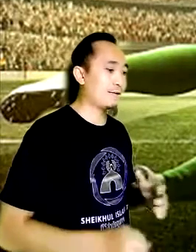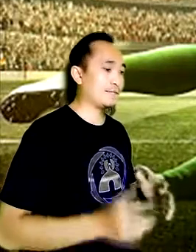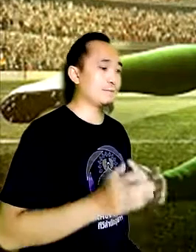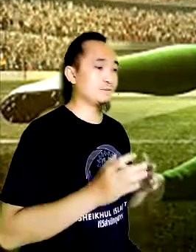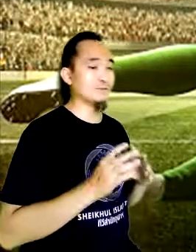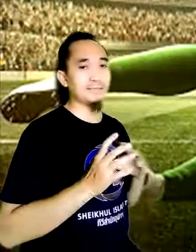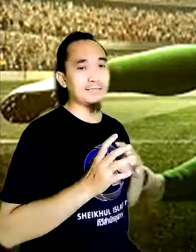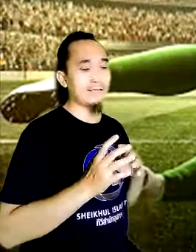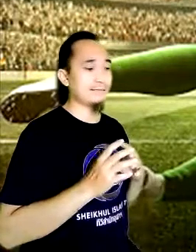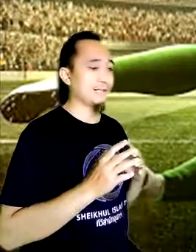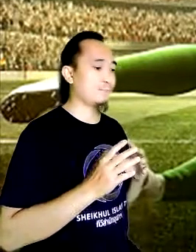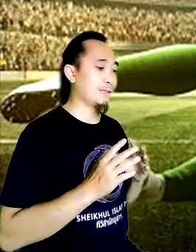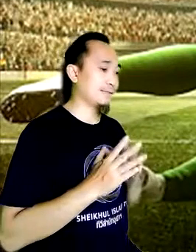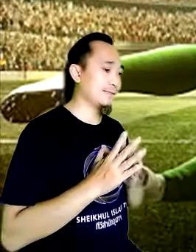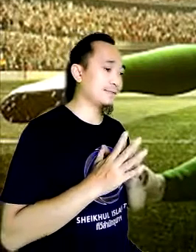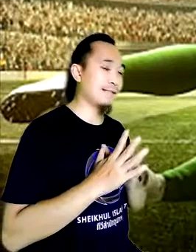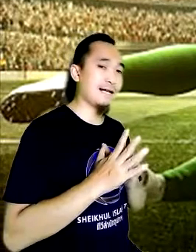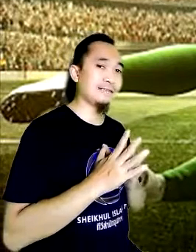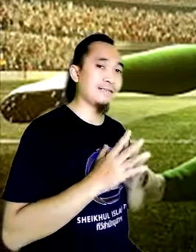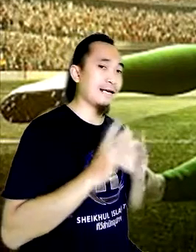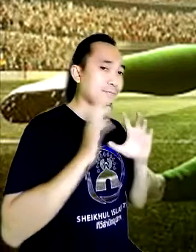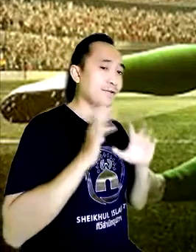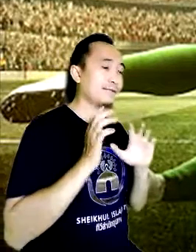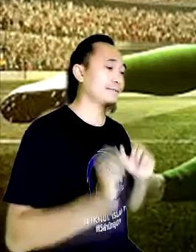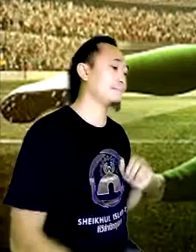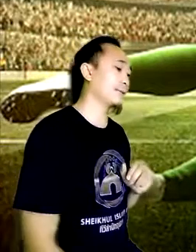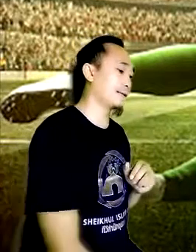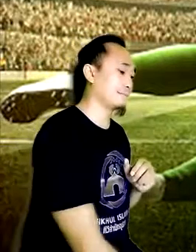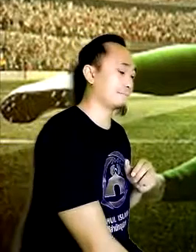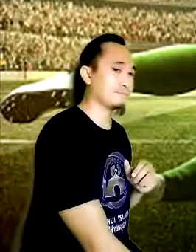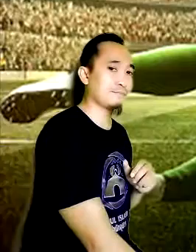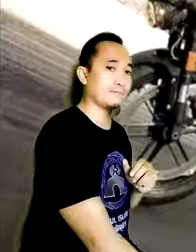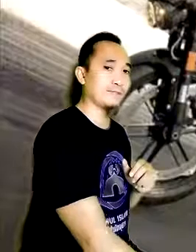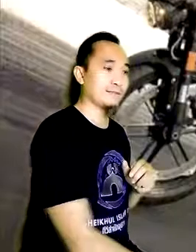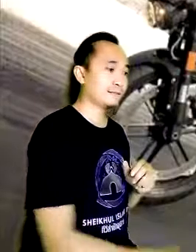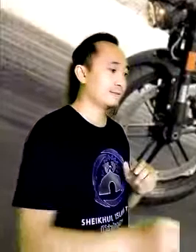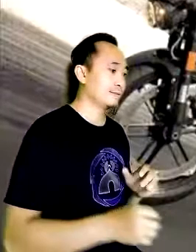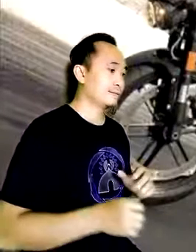Bola awalnya meluncur kencang dan berhenti setelah ditangkap oleh kiper.